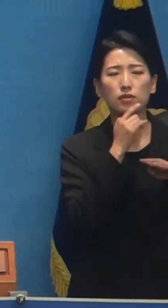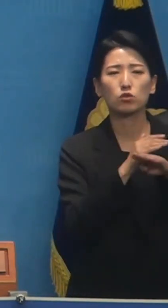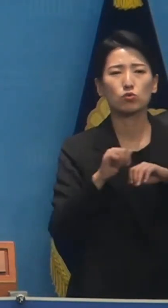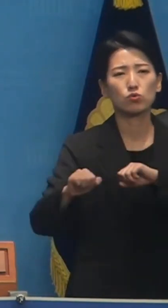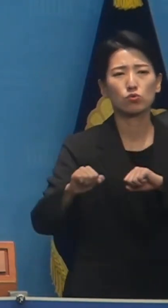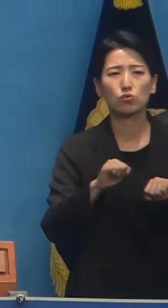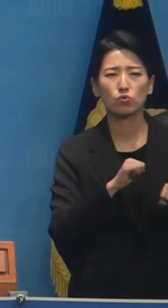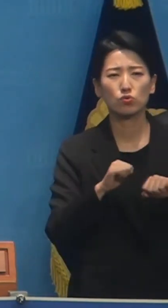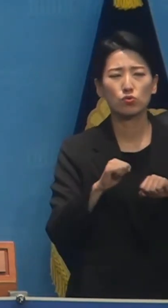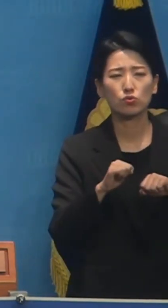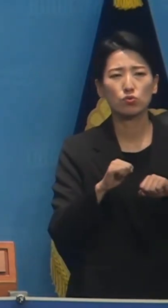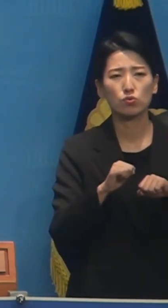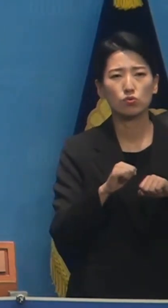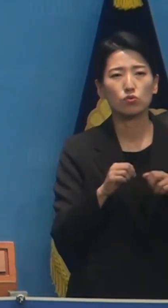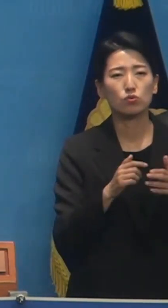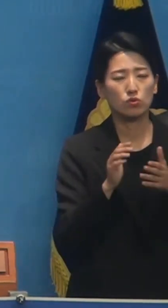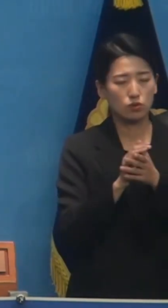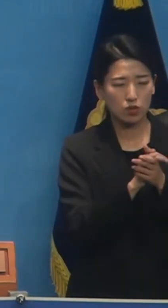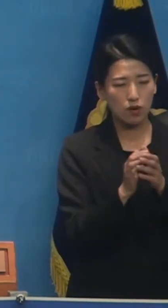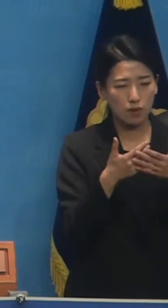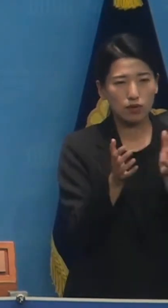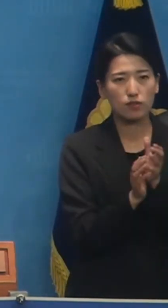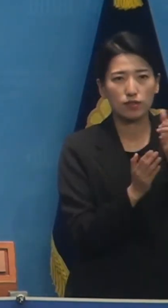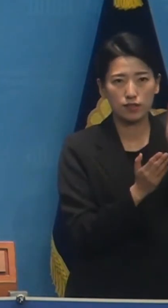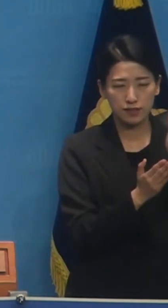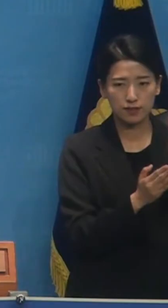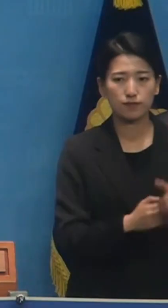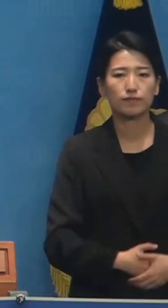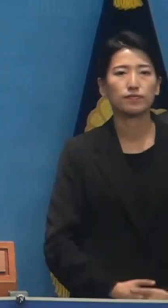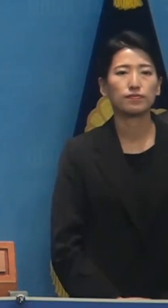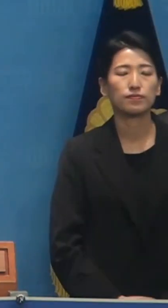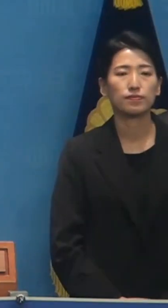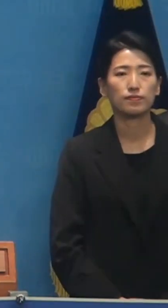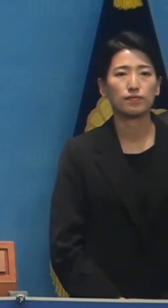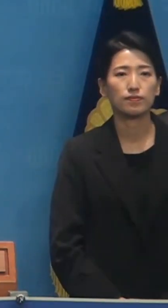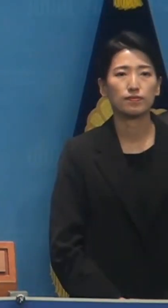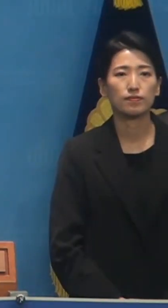동학민주통일의 주선원 회장님이십니다.